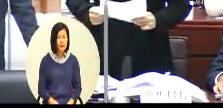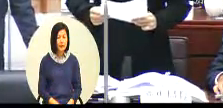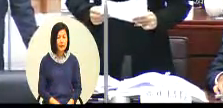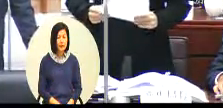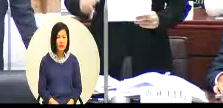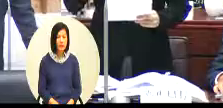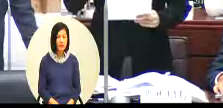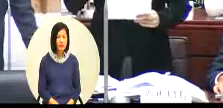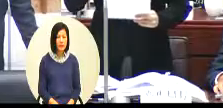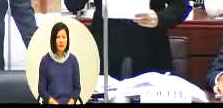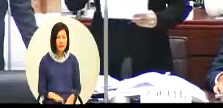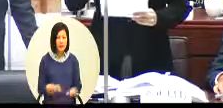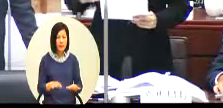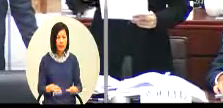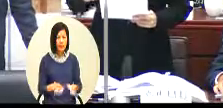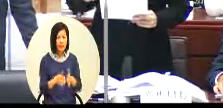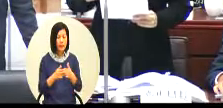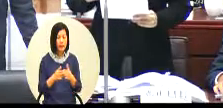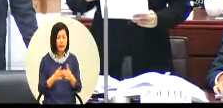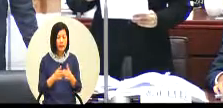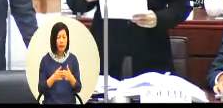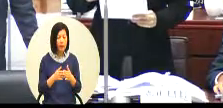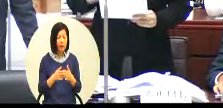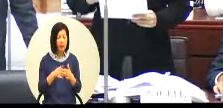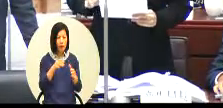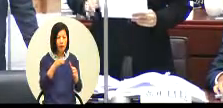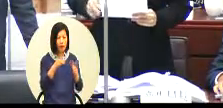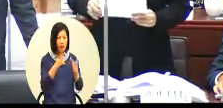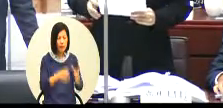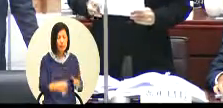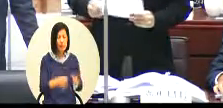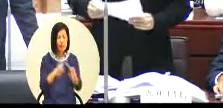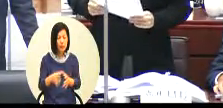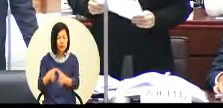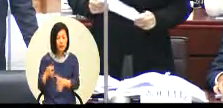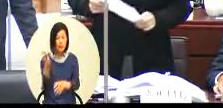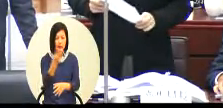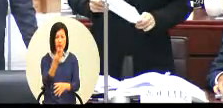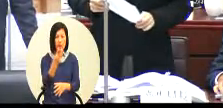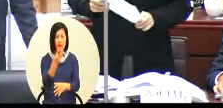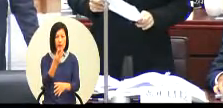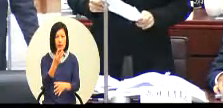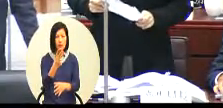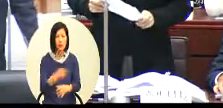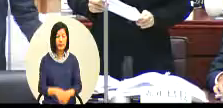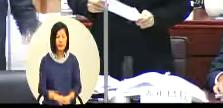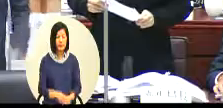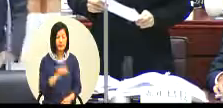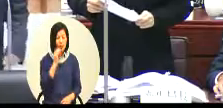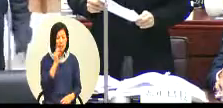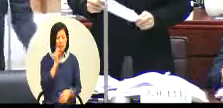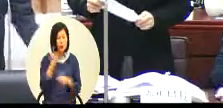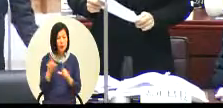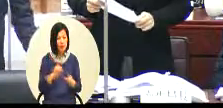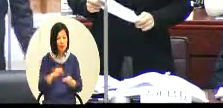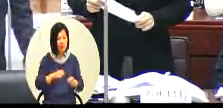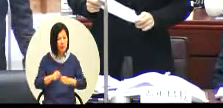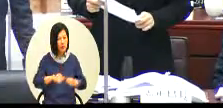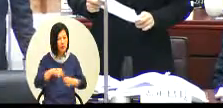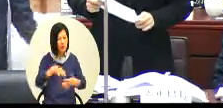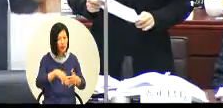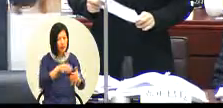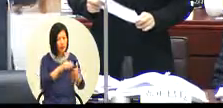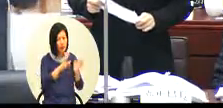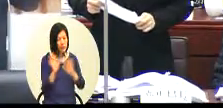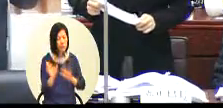我们现在这边需要设至少三个，我们现在需要至少设三个点。 如果说你按照这个计划里面的内涵里